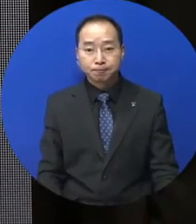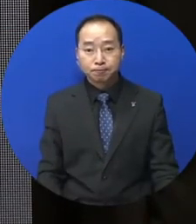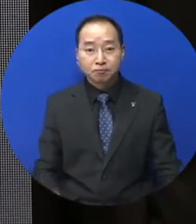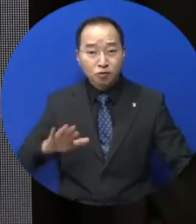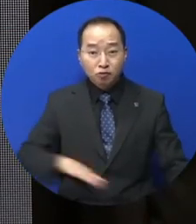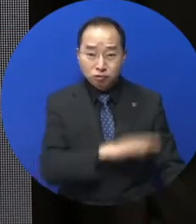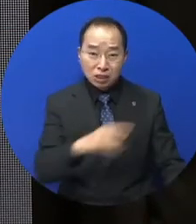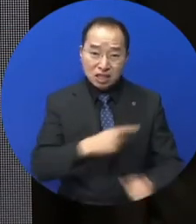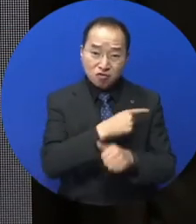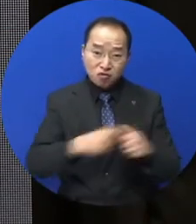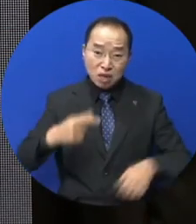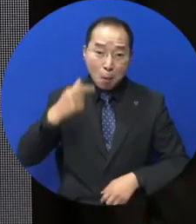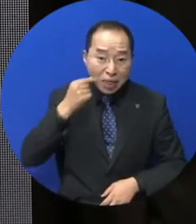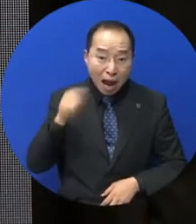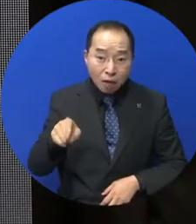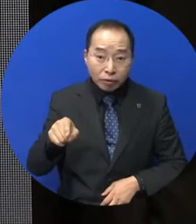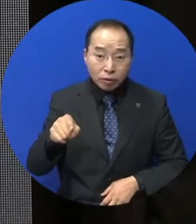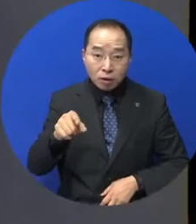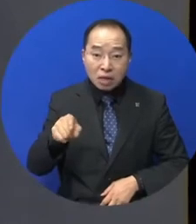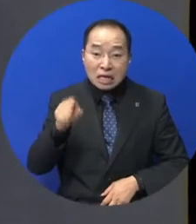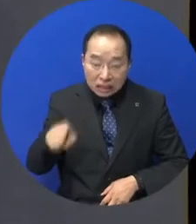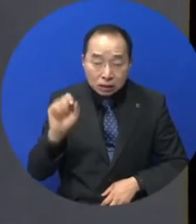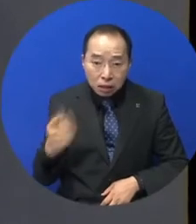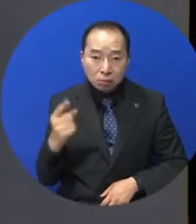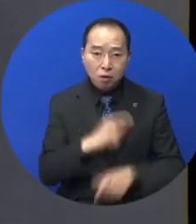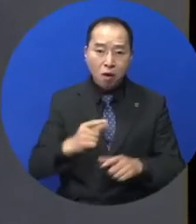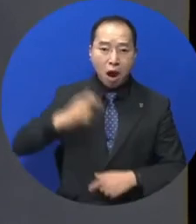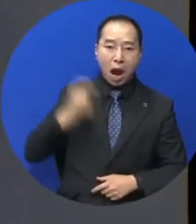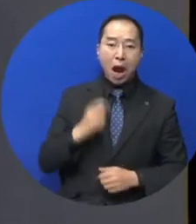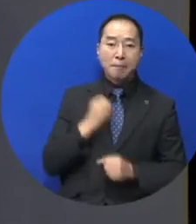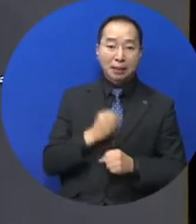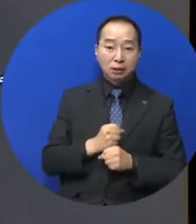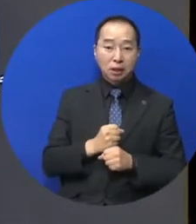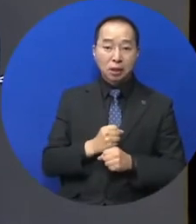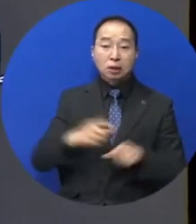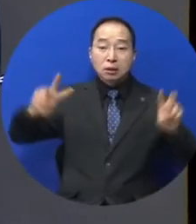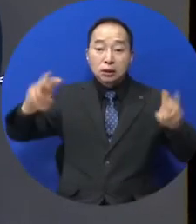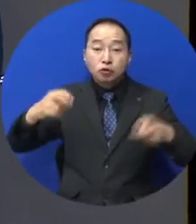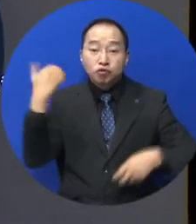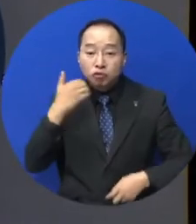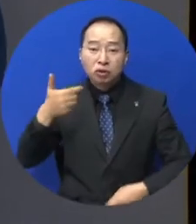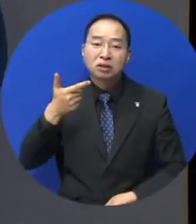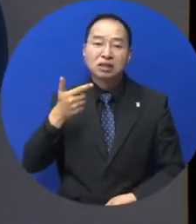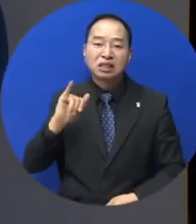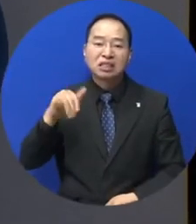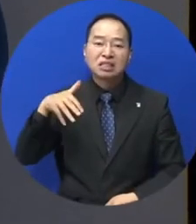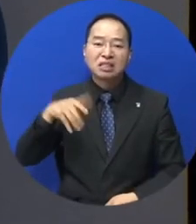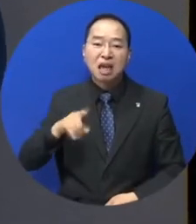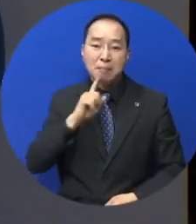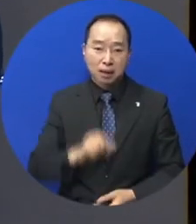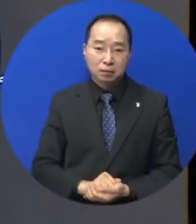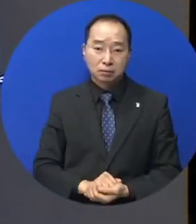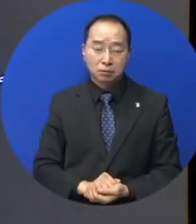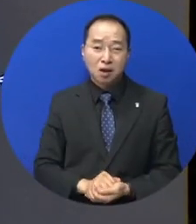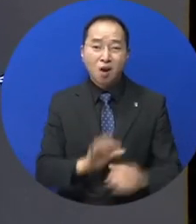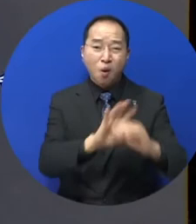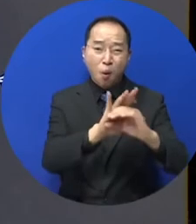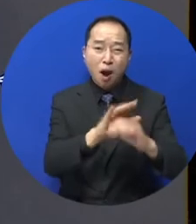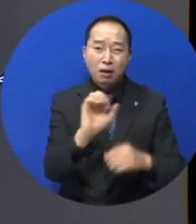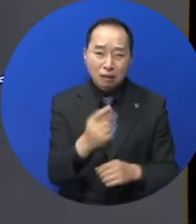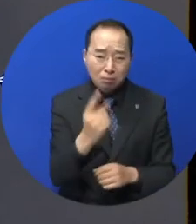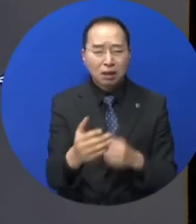우리를 죽이지 못한 것은 우리를 더 강하게 만듭니다. 니체의 말입니다. 지금 코로나로 인해서